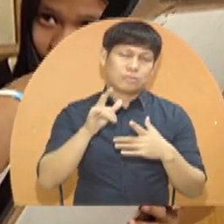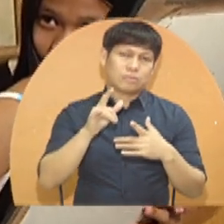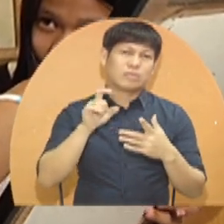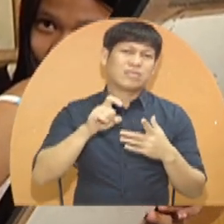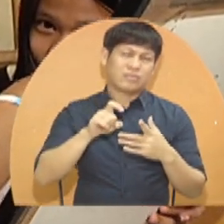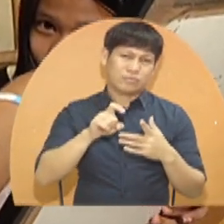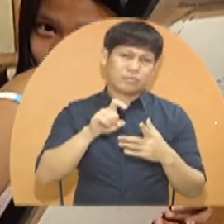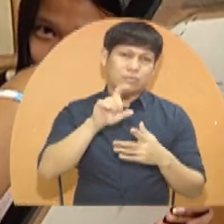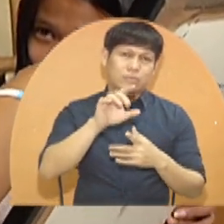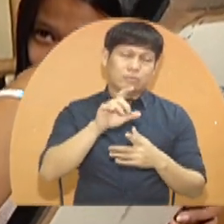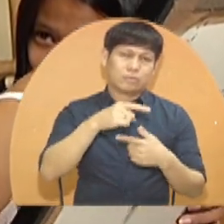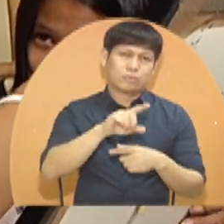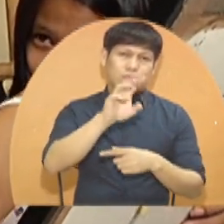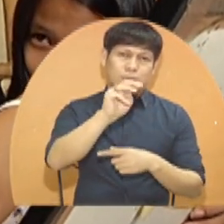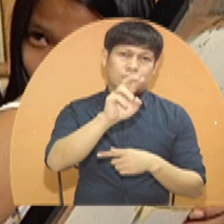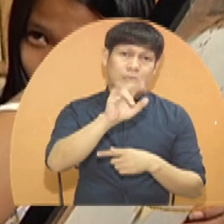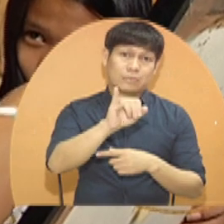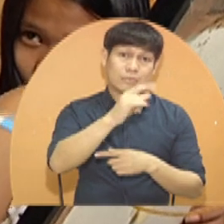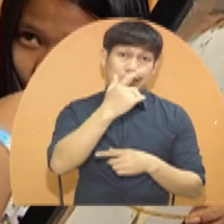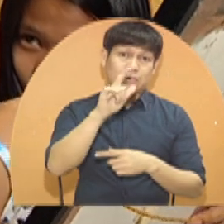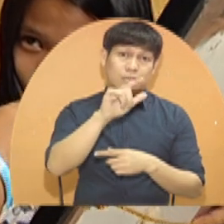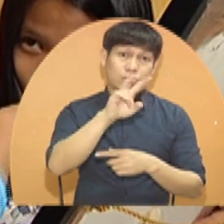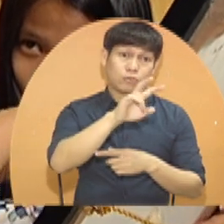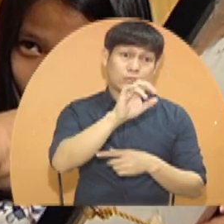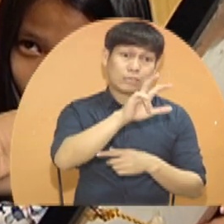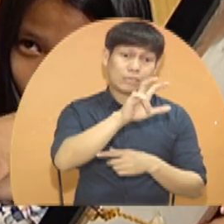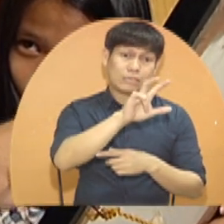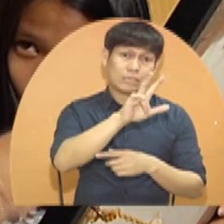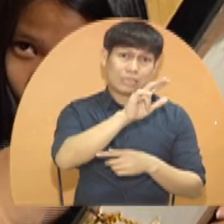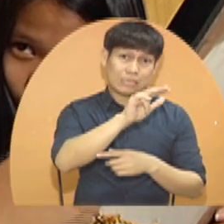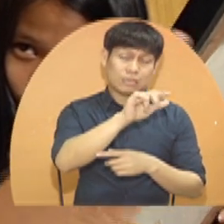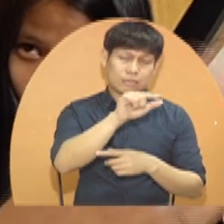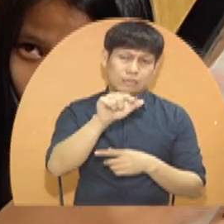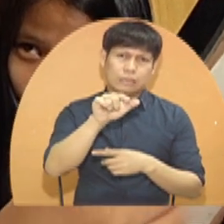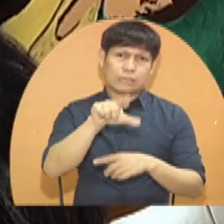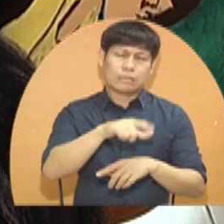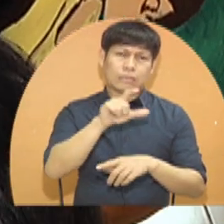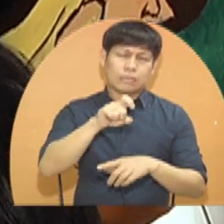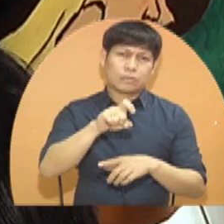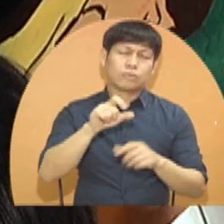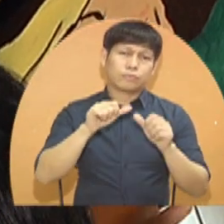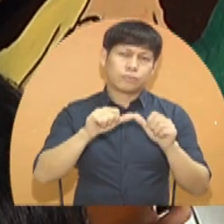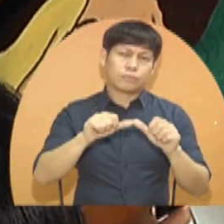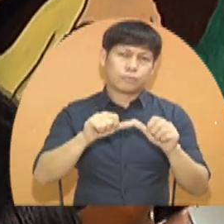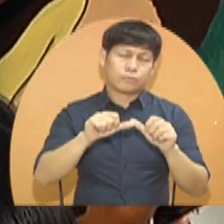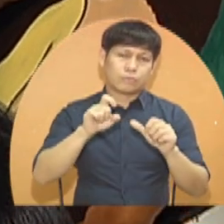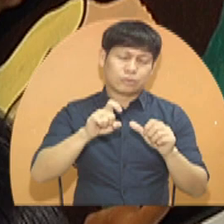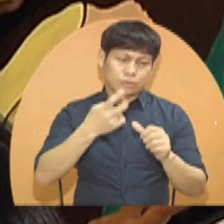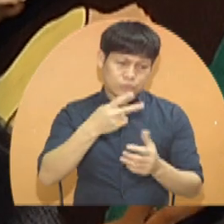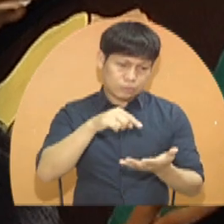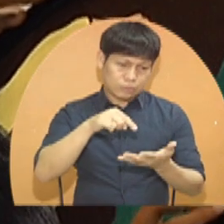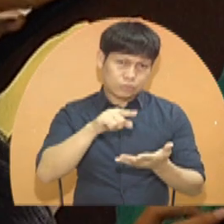Kakailanganin muli ni Leilani na magpa-MRI dahil 2013 pa nung huling nagawa ito at kinakailangan ito